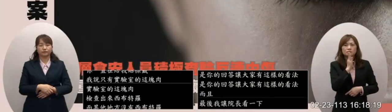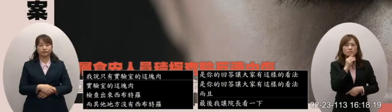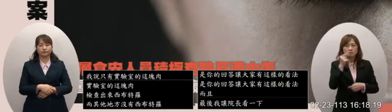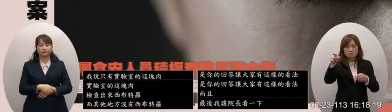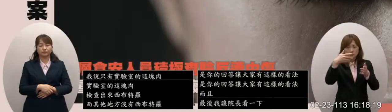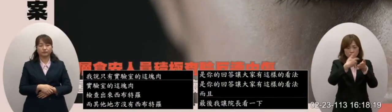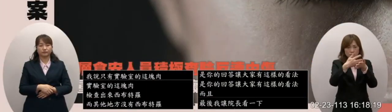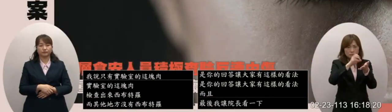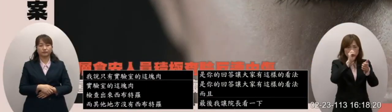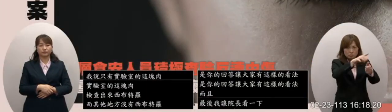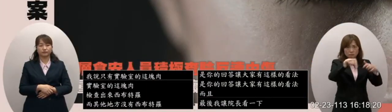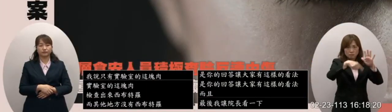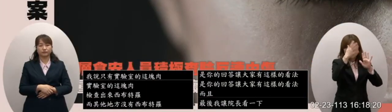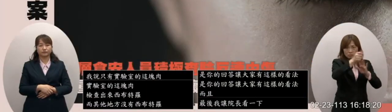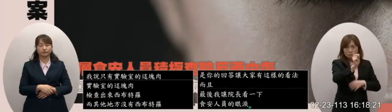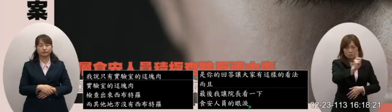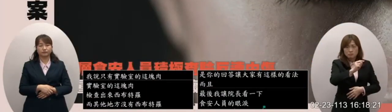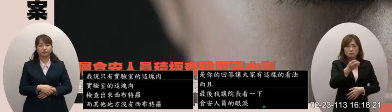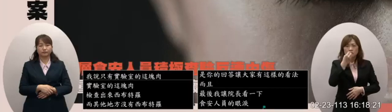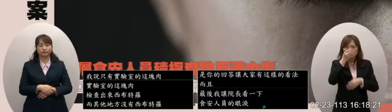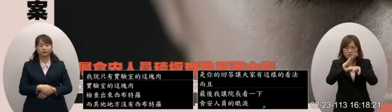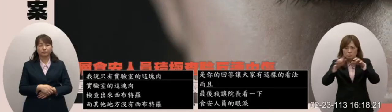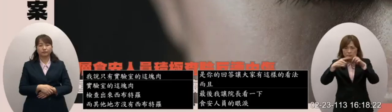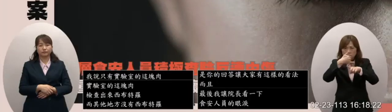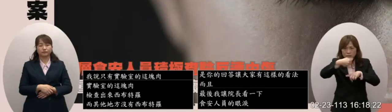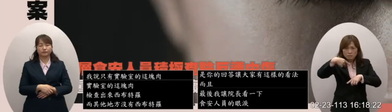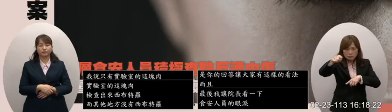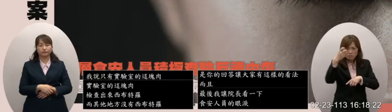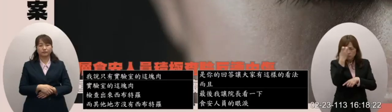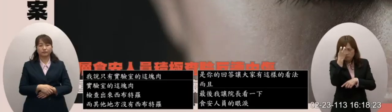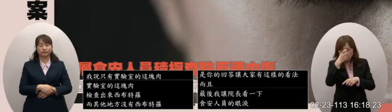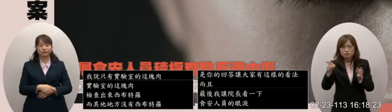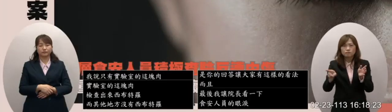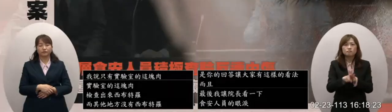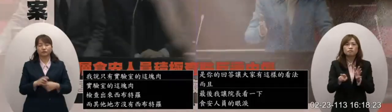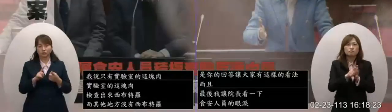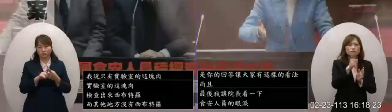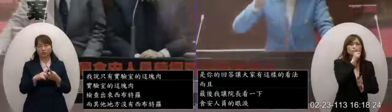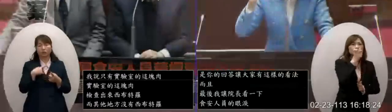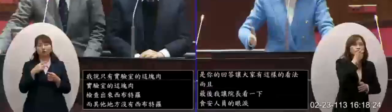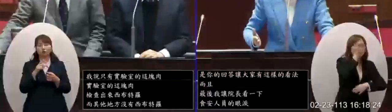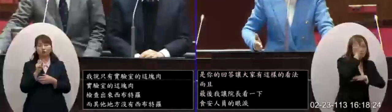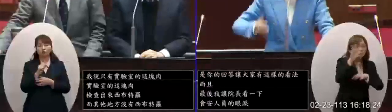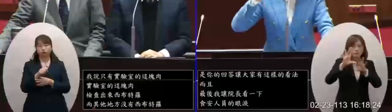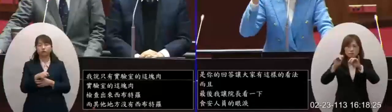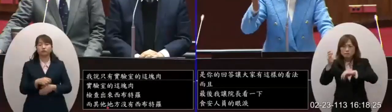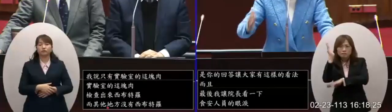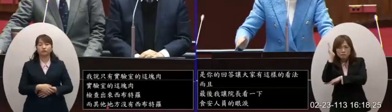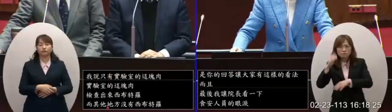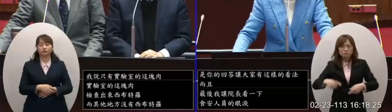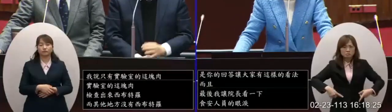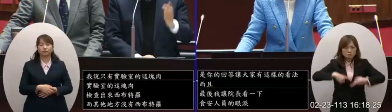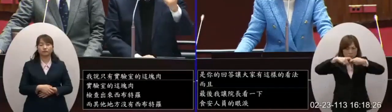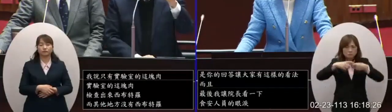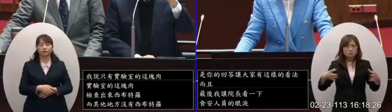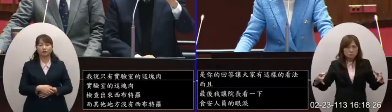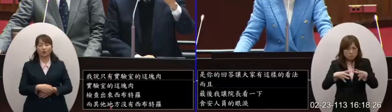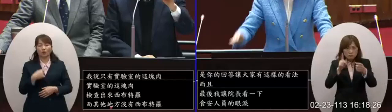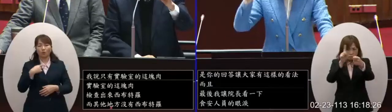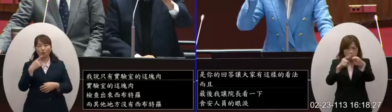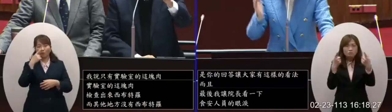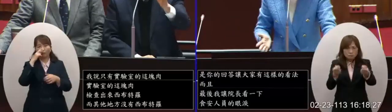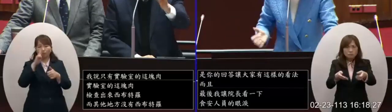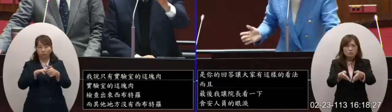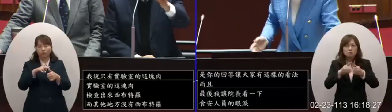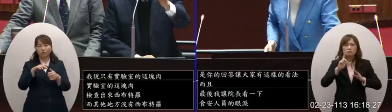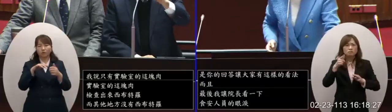长，食安人员查去食安中央地方一条心，今天不应该是回过头去打击食安人员的事情。